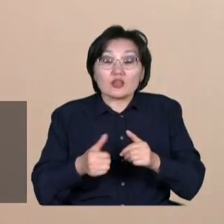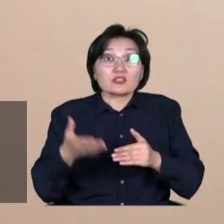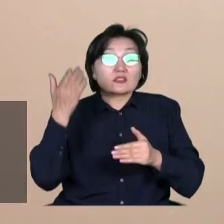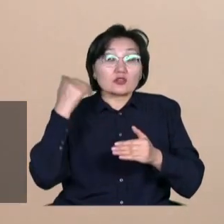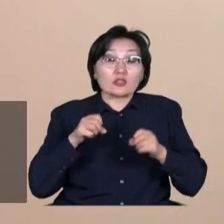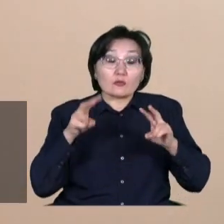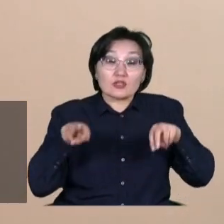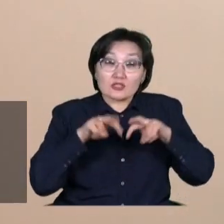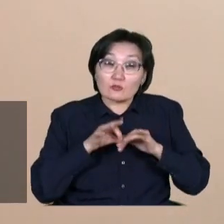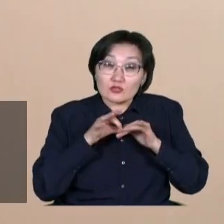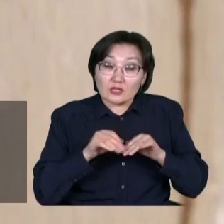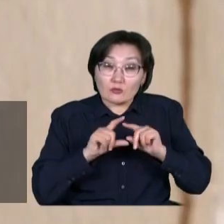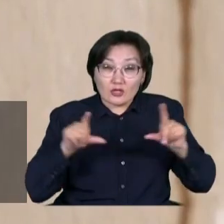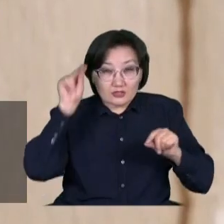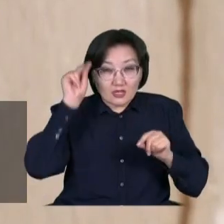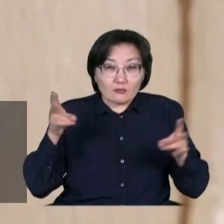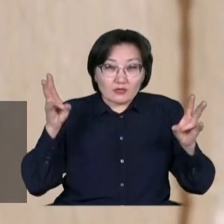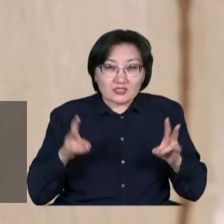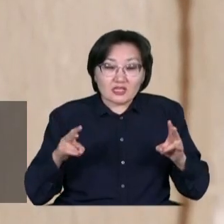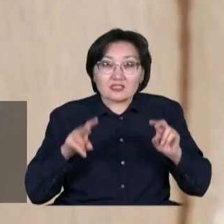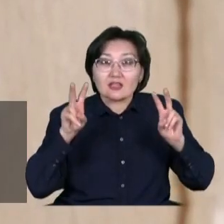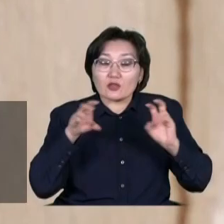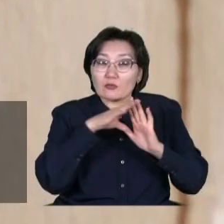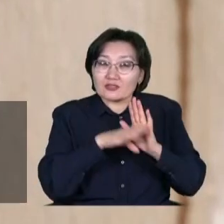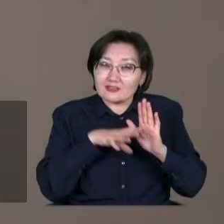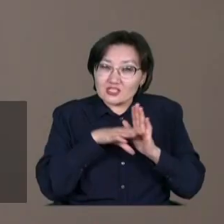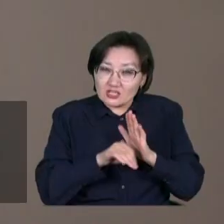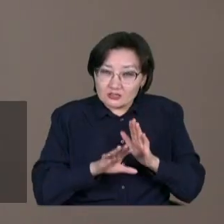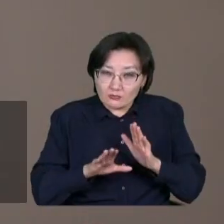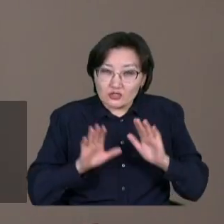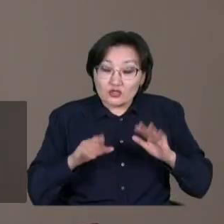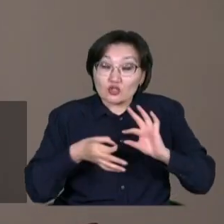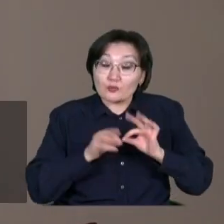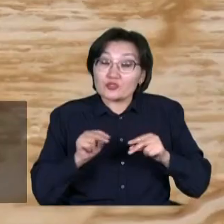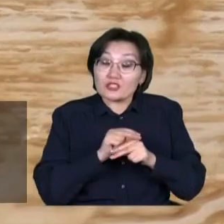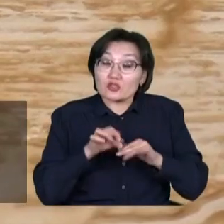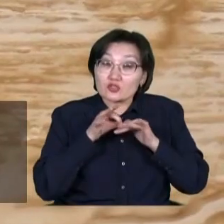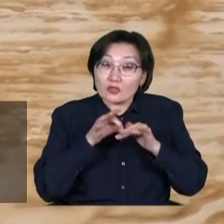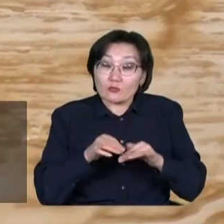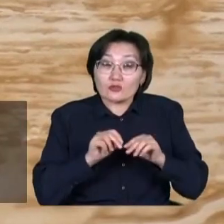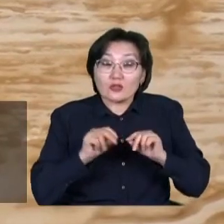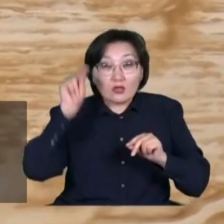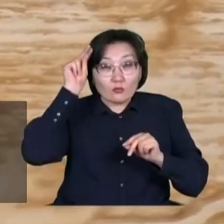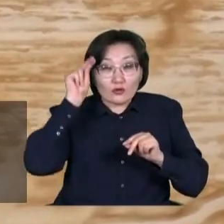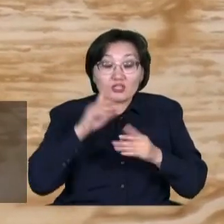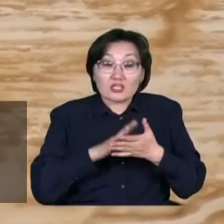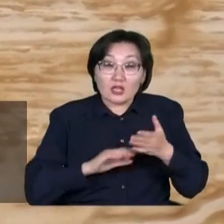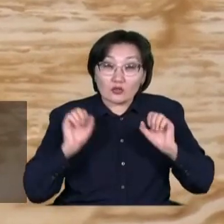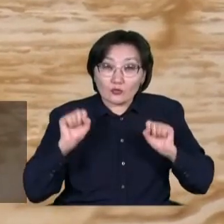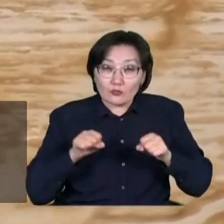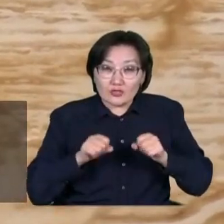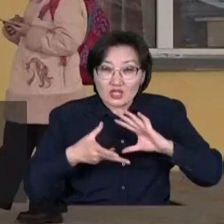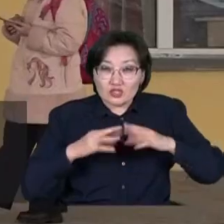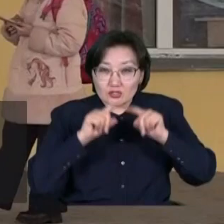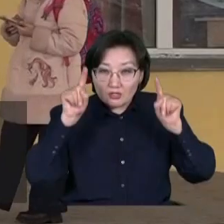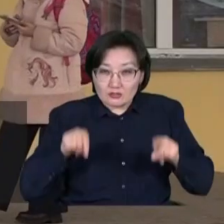арнайы тексеріс жасағандар мектепті апатты нысандар қатарына жатқызбапты. Тек күрделі жөндеу жасап, оқуды жалғастыруға болады деп шешім